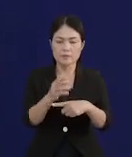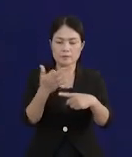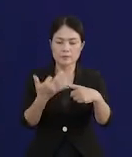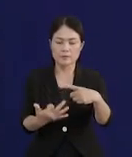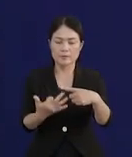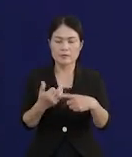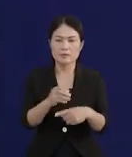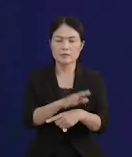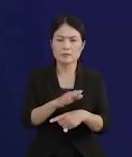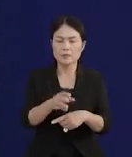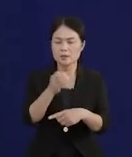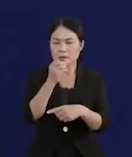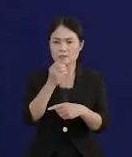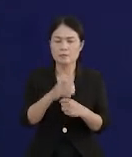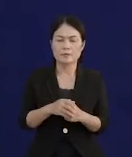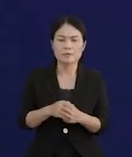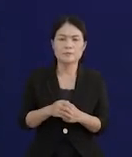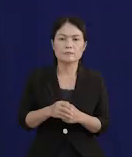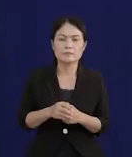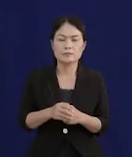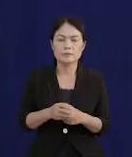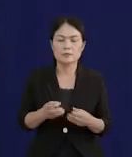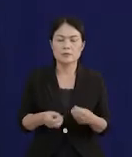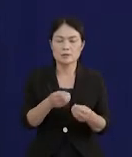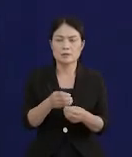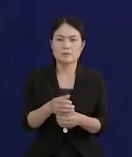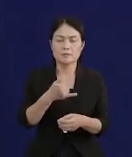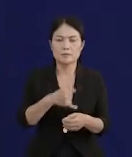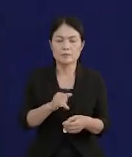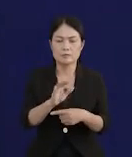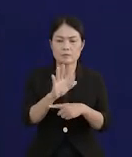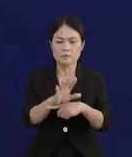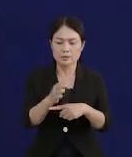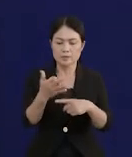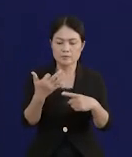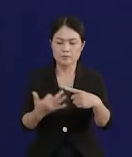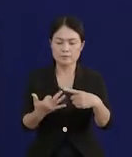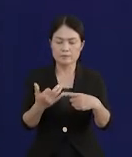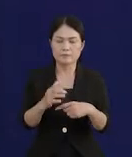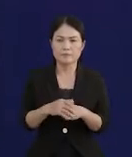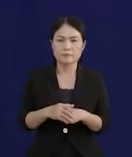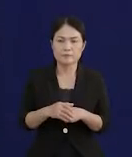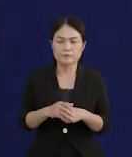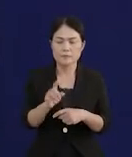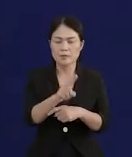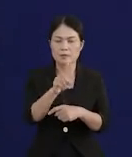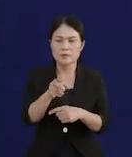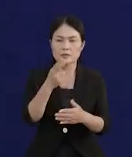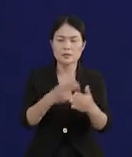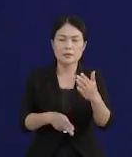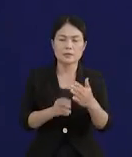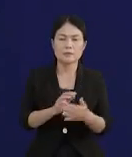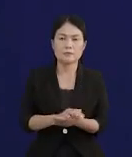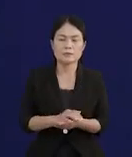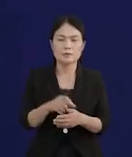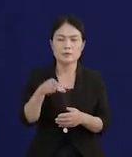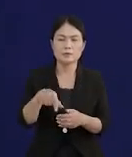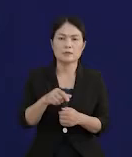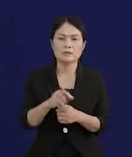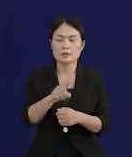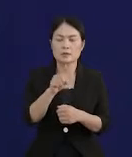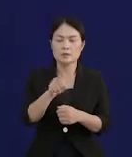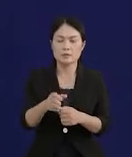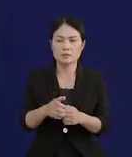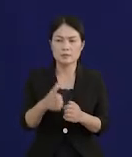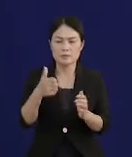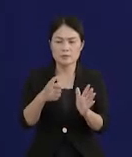bảy cho con nhám cha nên ao tư con nhám ó pram phịa pram bảy những cái suro ấy co tá